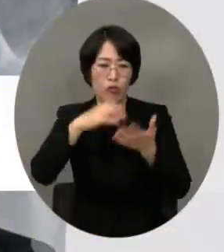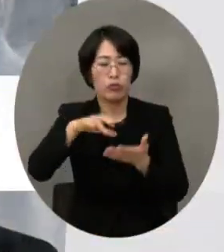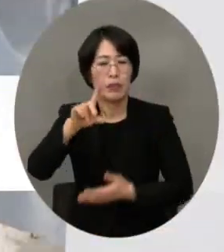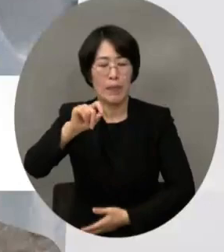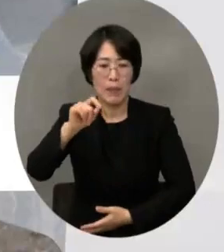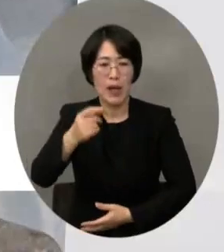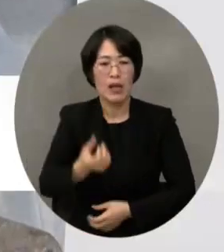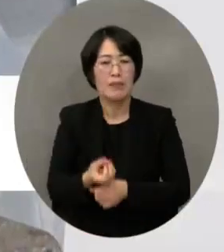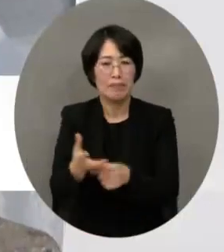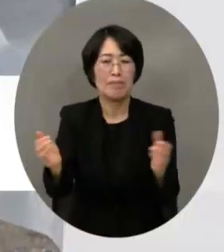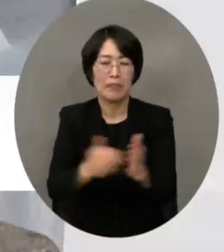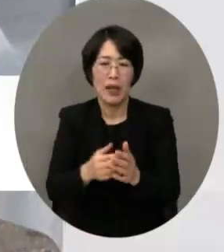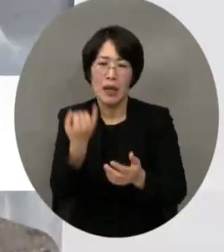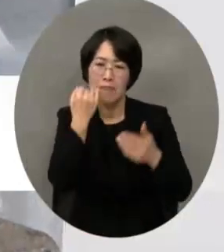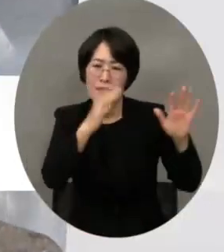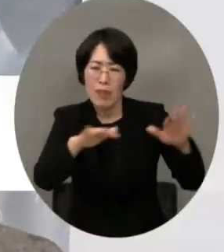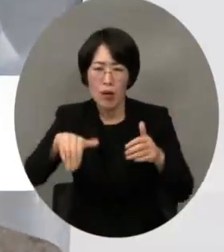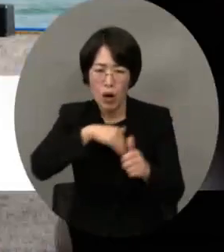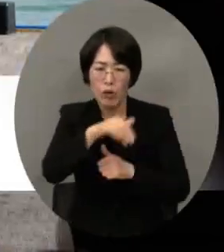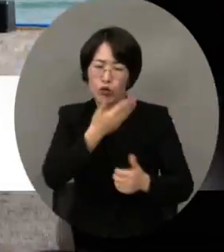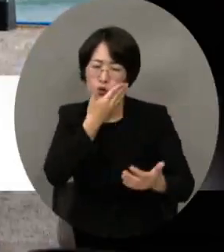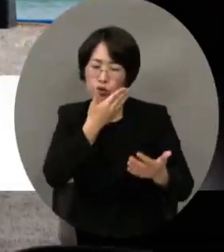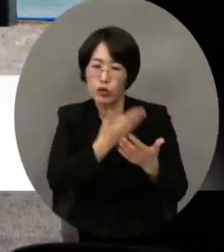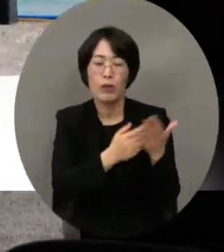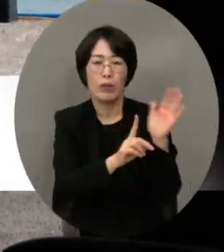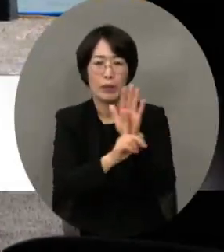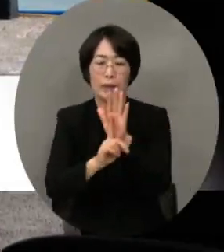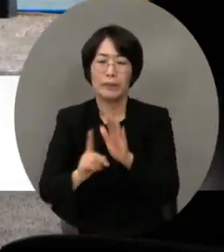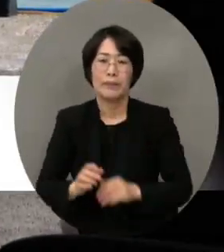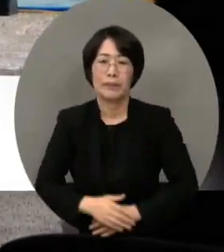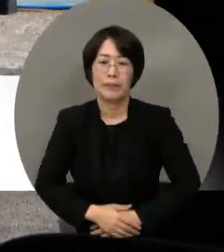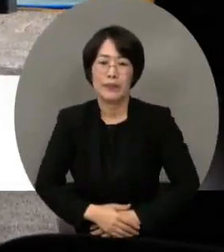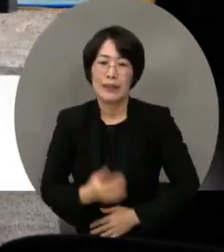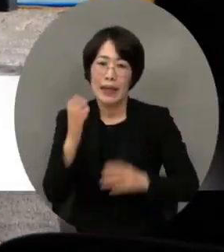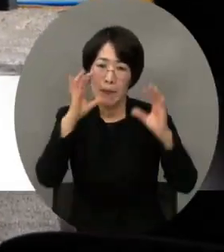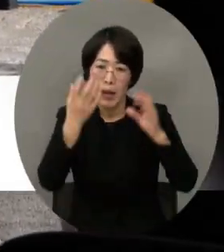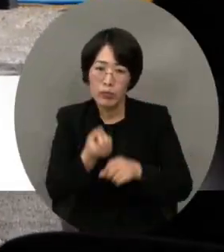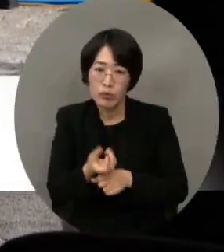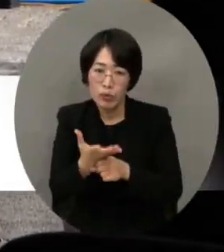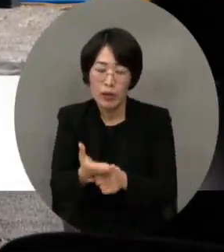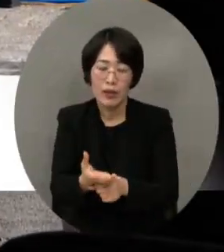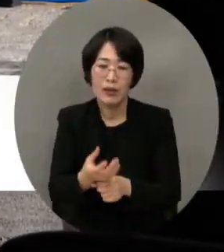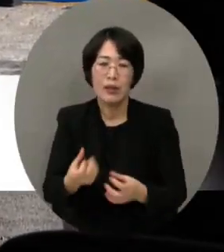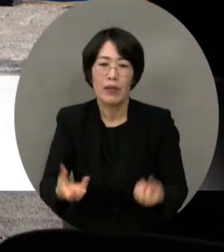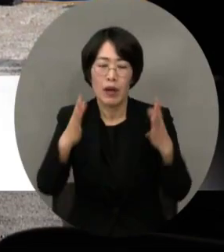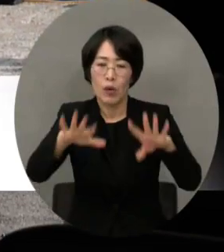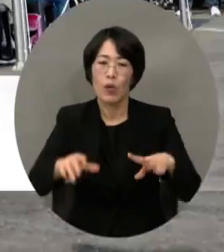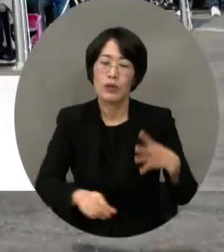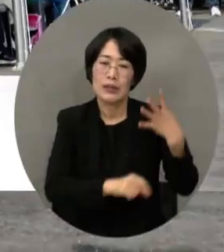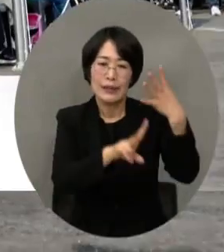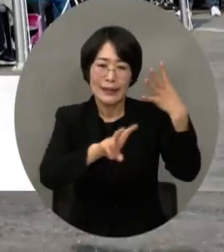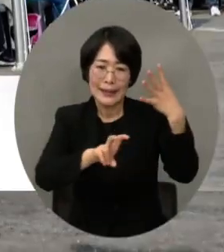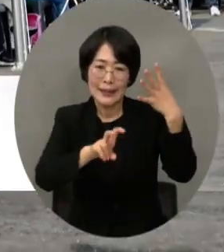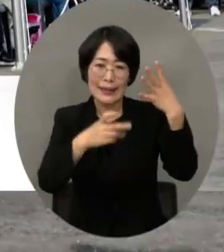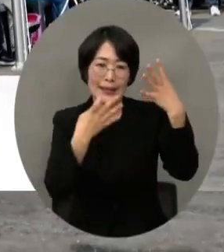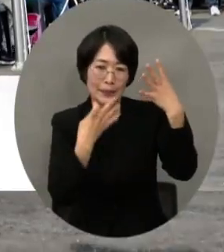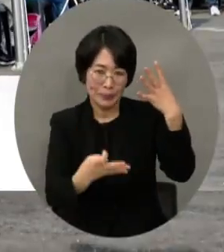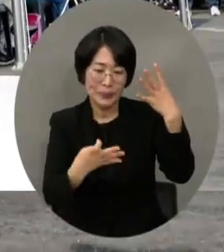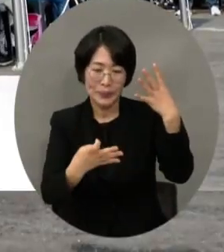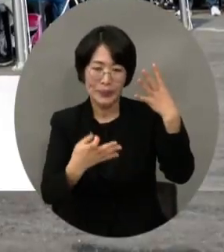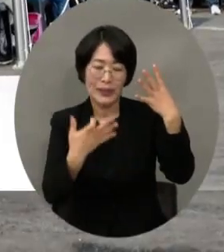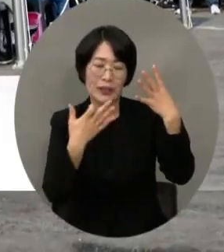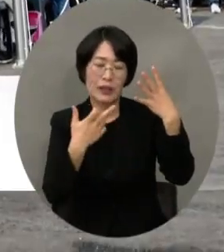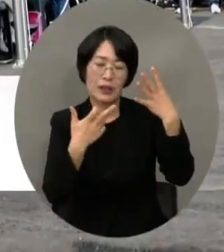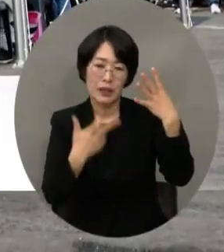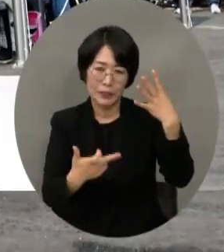방류하고 바다 생태계 중요성을 알렸습니다. 치어 방류 행사는 오는 17일 전국 수산인의 날 기념 행사가